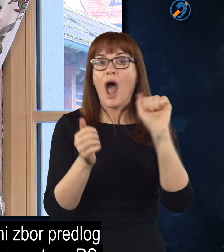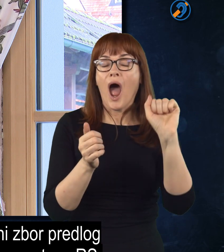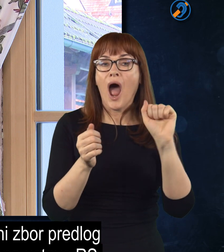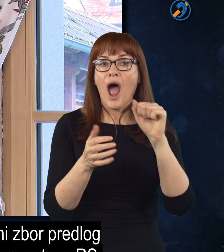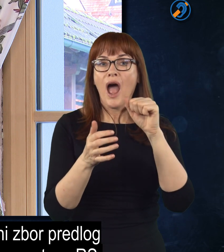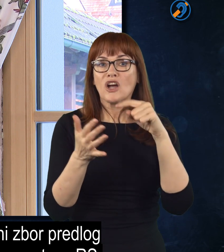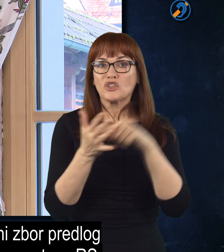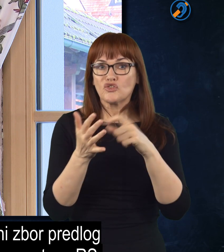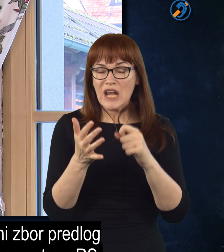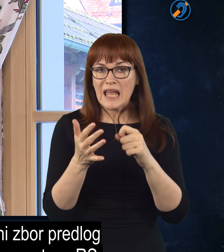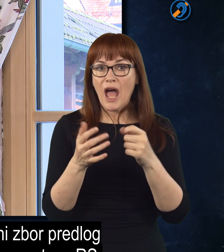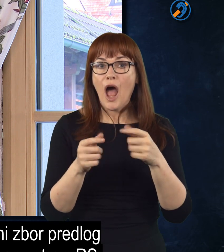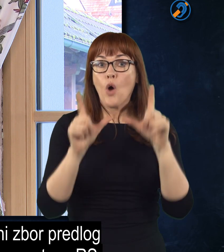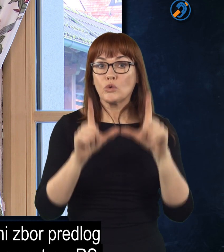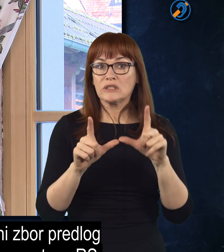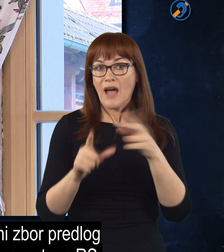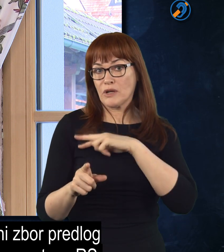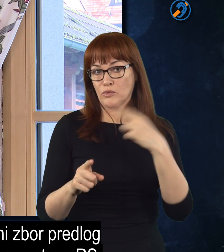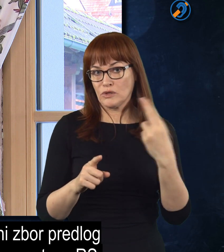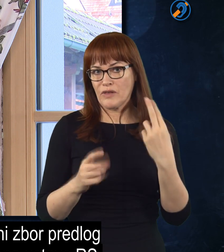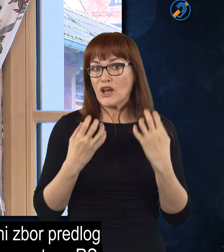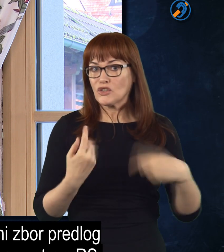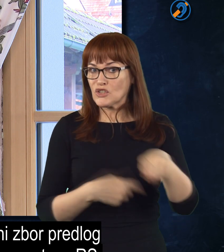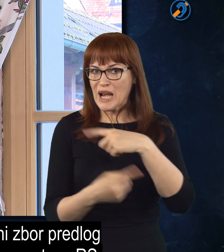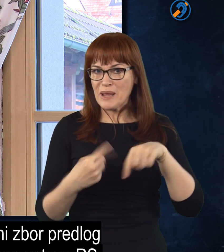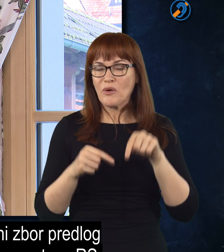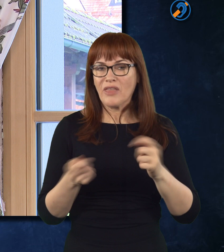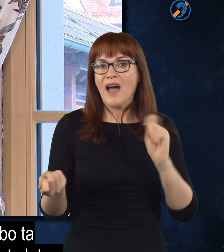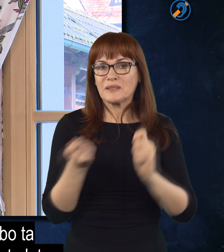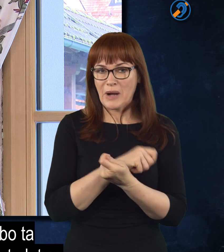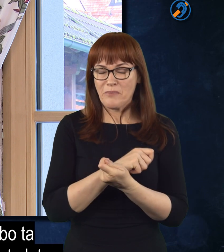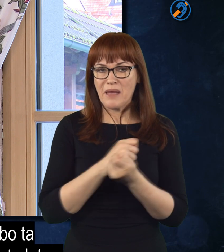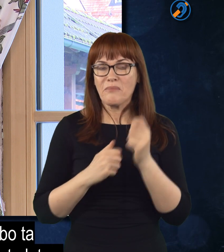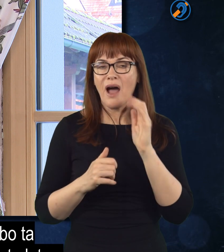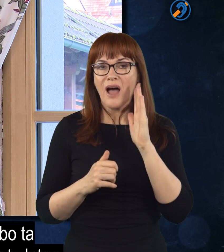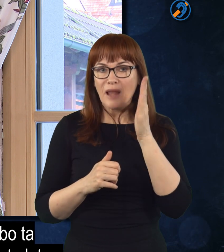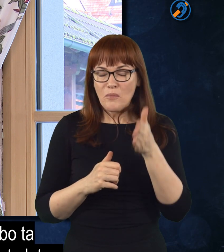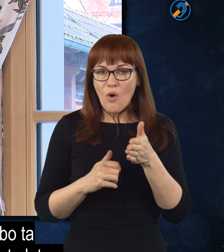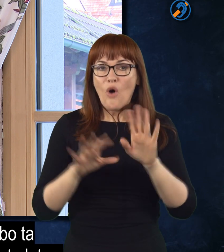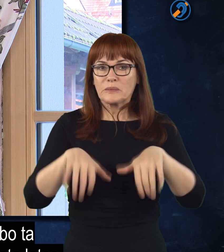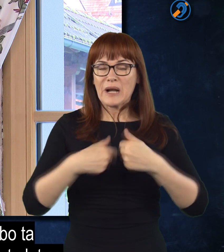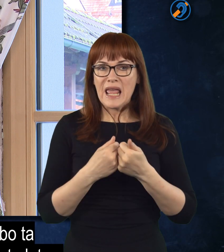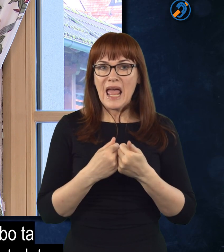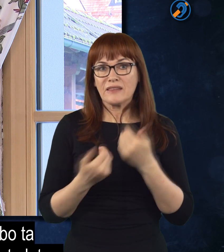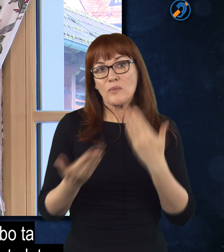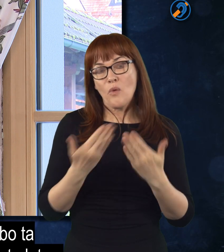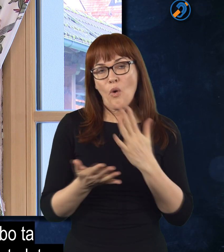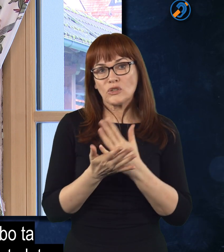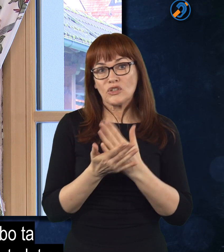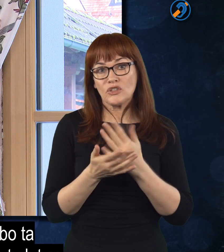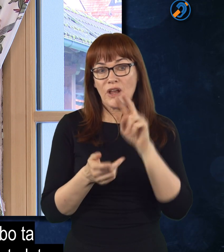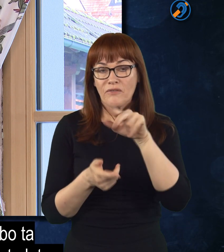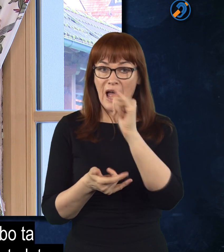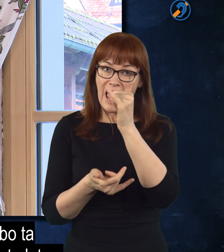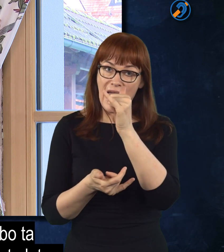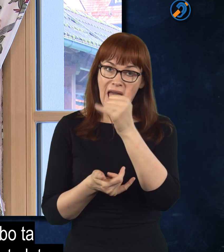predlog spremembe 62.a člena Ustave Republike Slovenije in želimo si, da bi ta sprememba